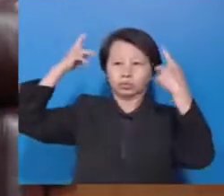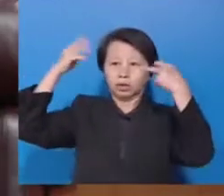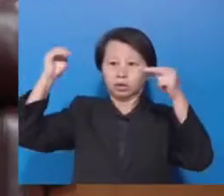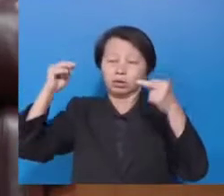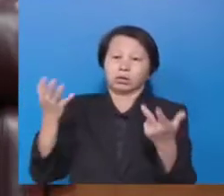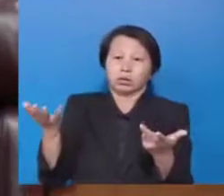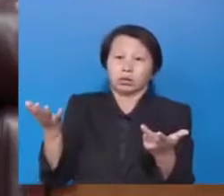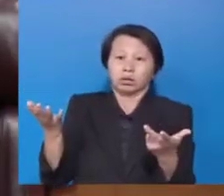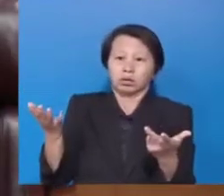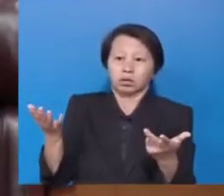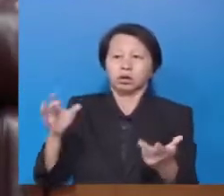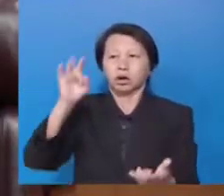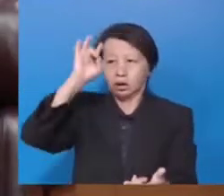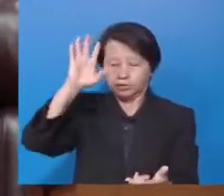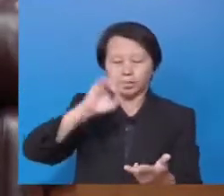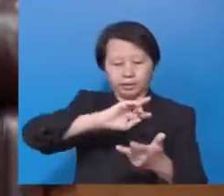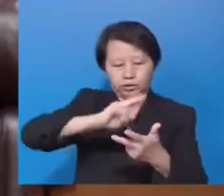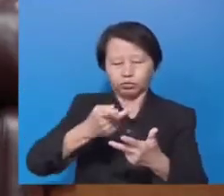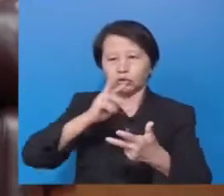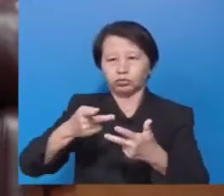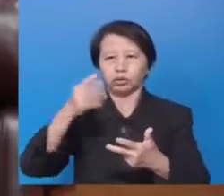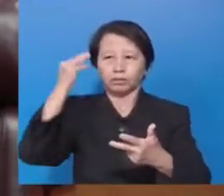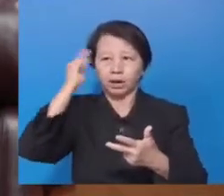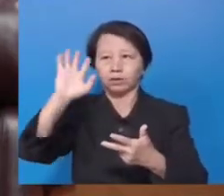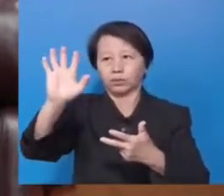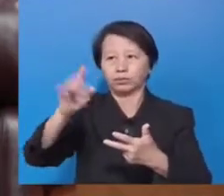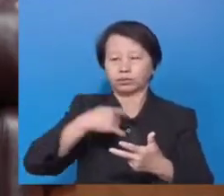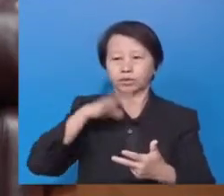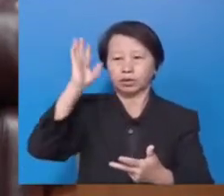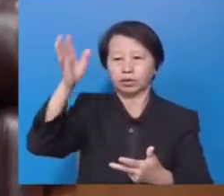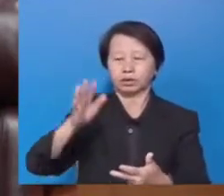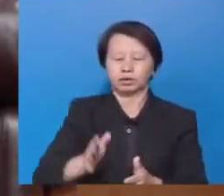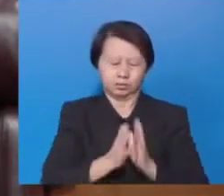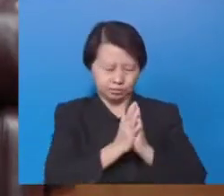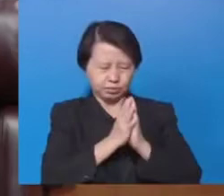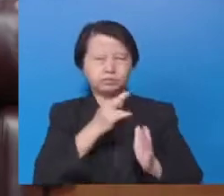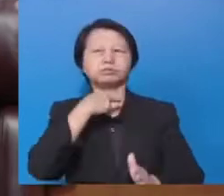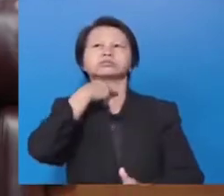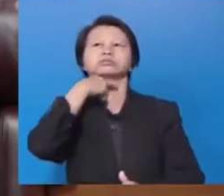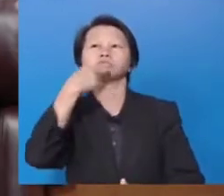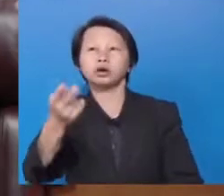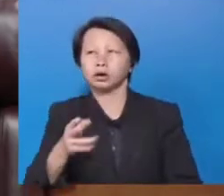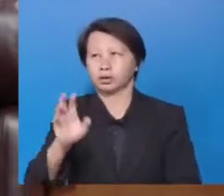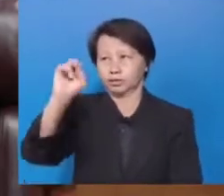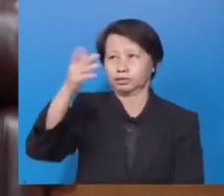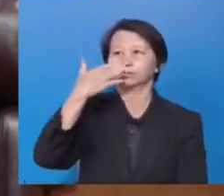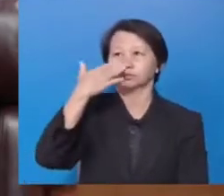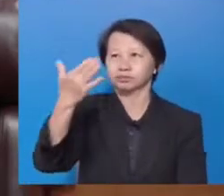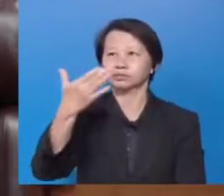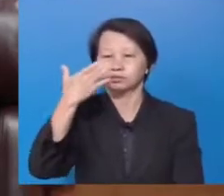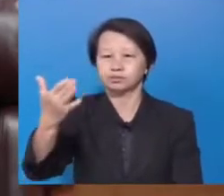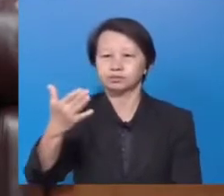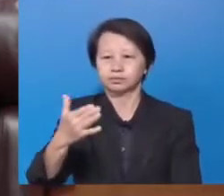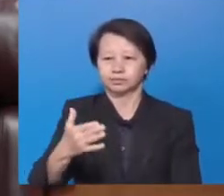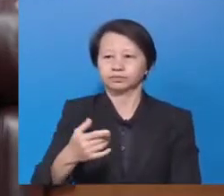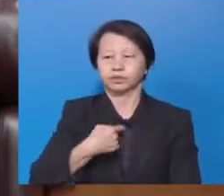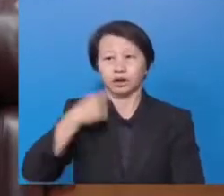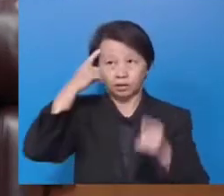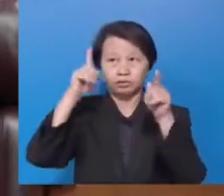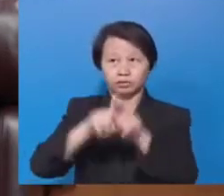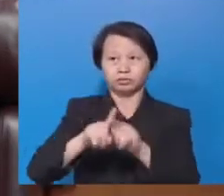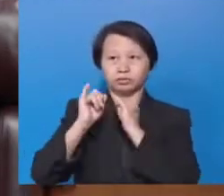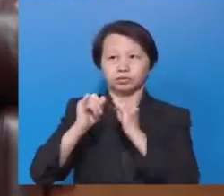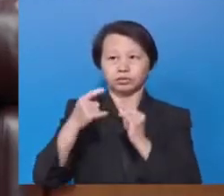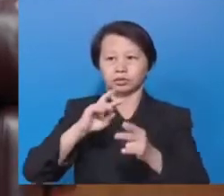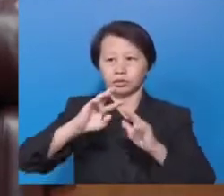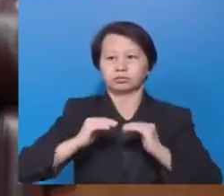hewan ini bebas Ya salah-salah saya akan penolong Suarakan Oke terima kasih dan seri saya pun